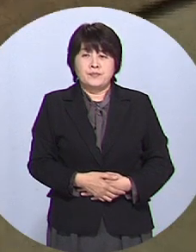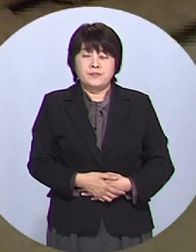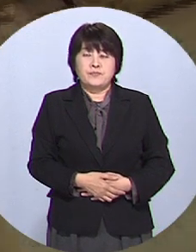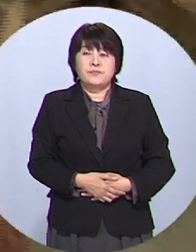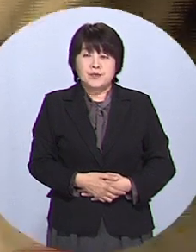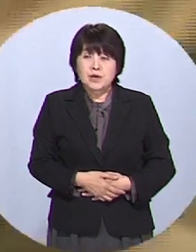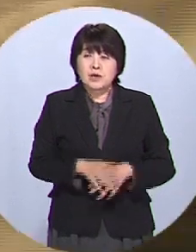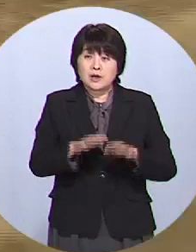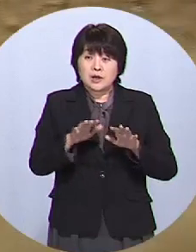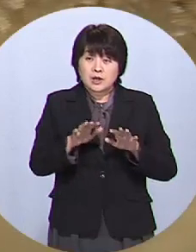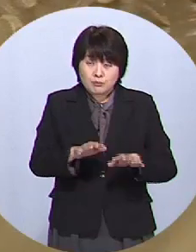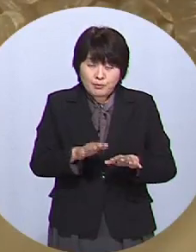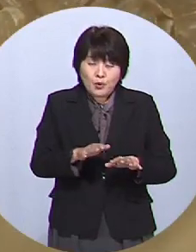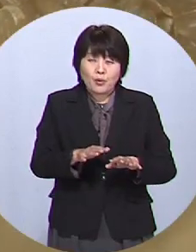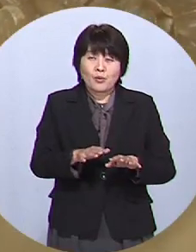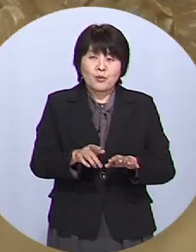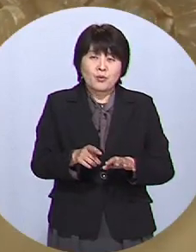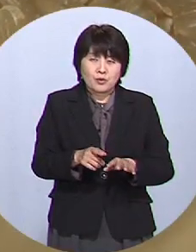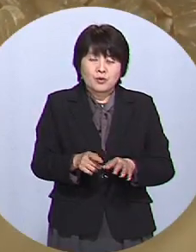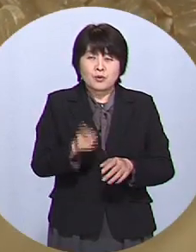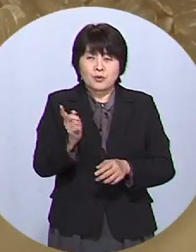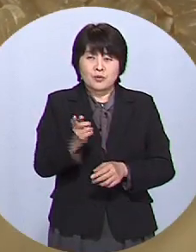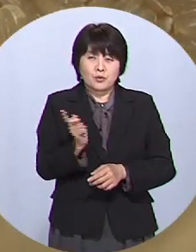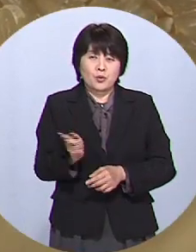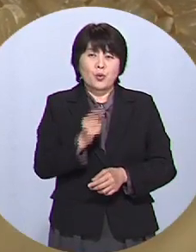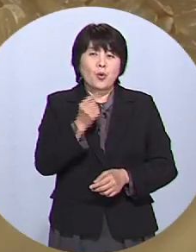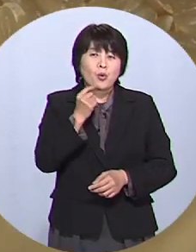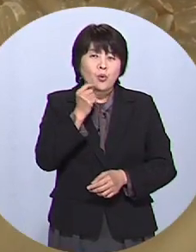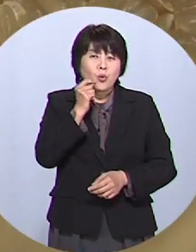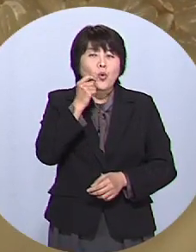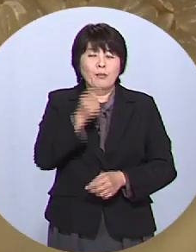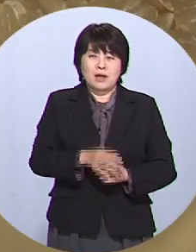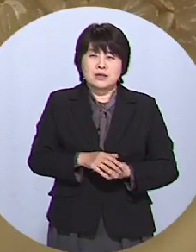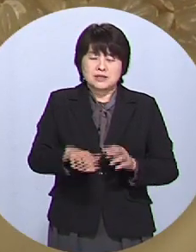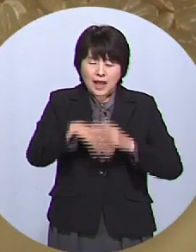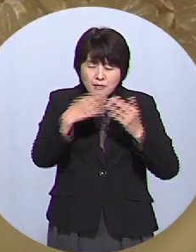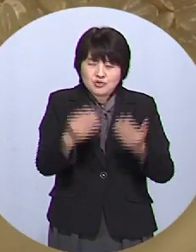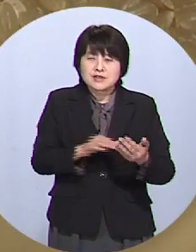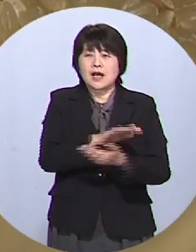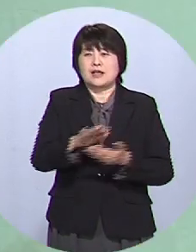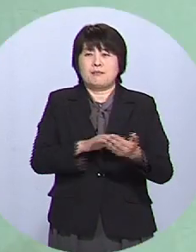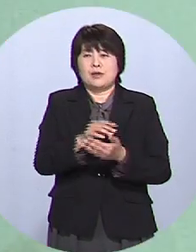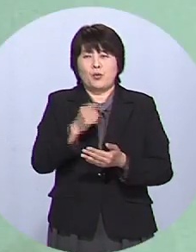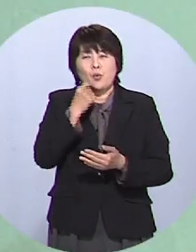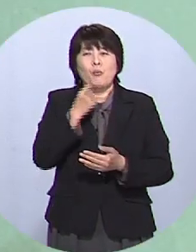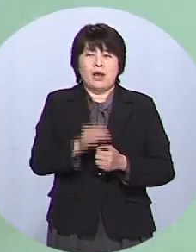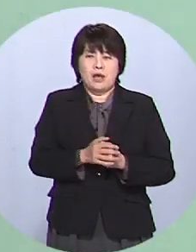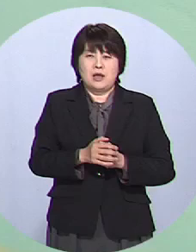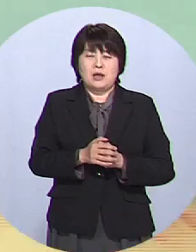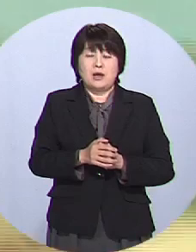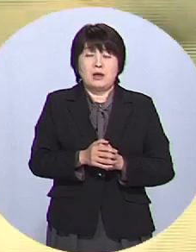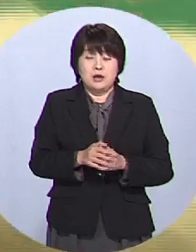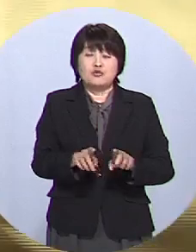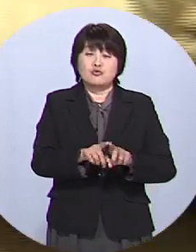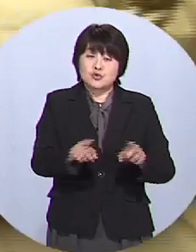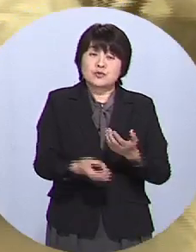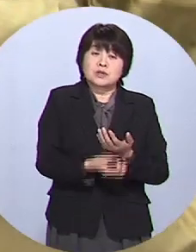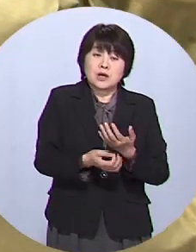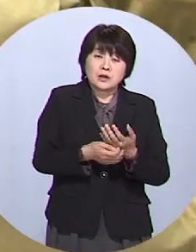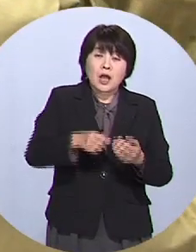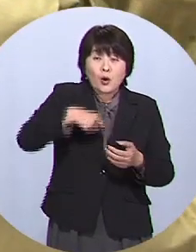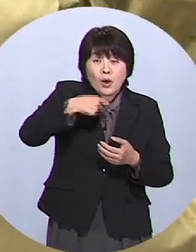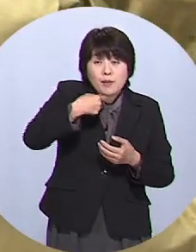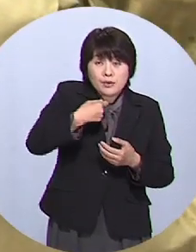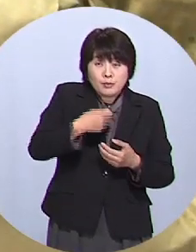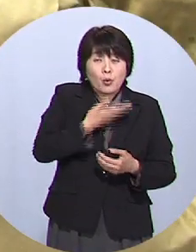そして今もこだわっているお米がこちら。すべて埼玉産のお米で、普通に炊いて食べても美味しい